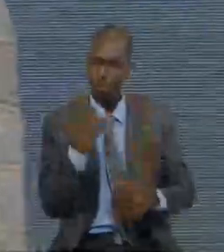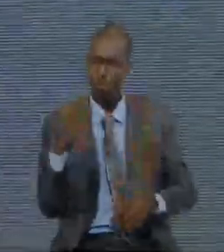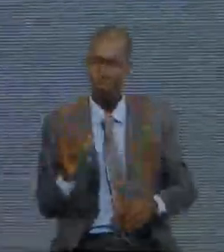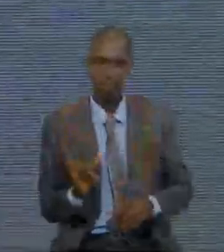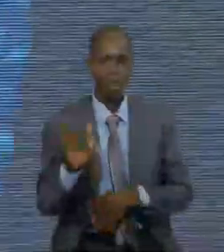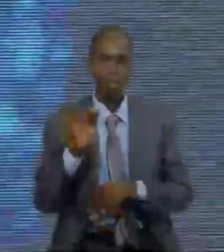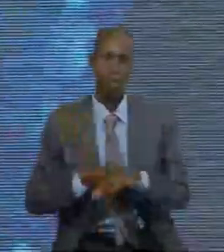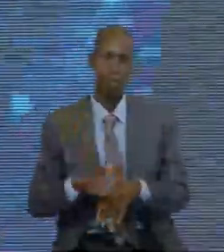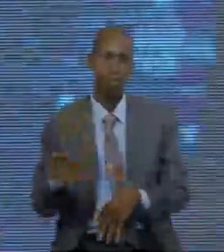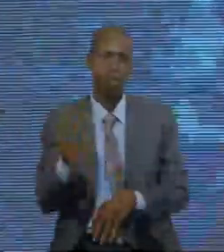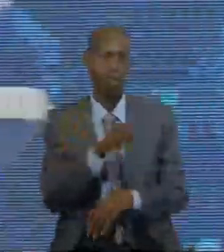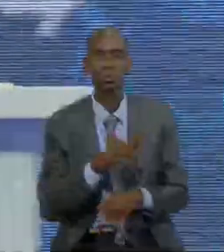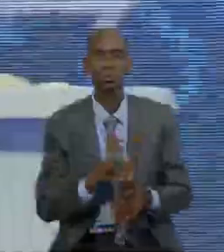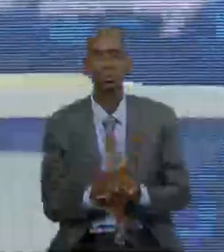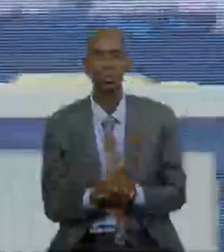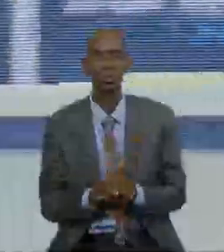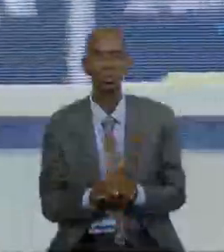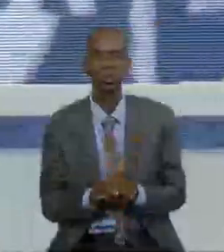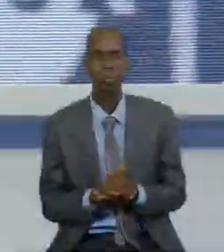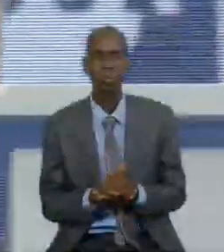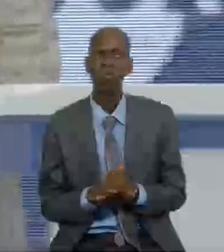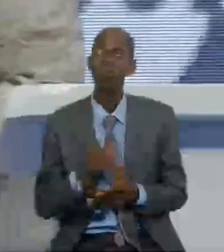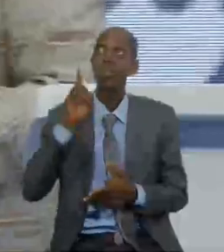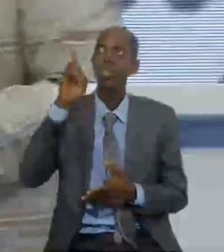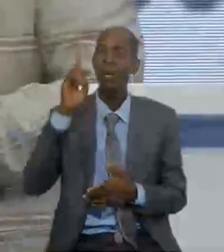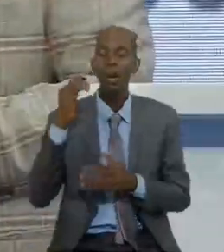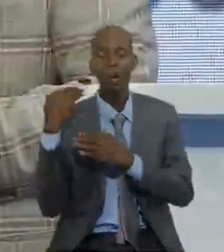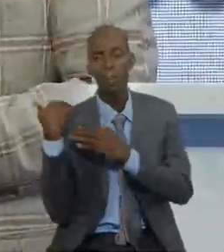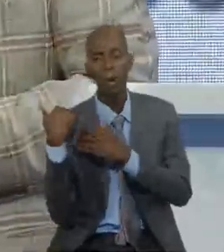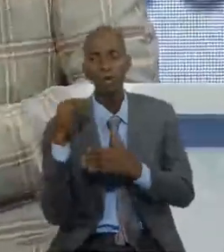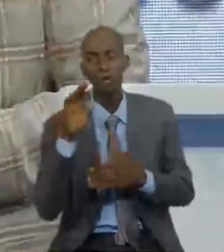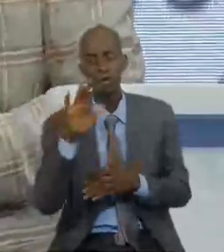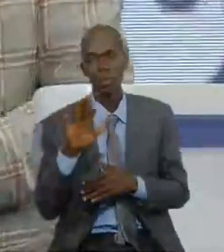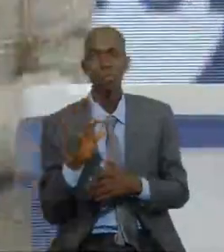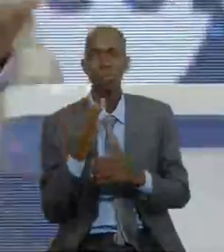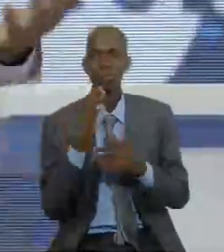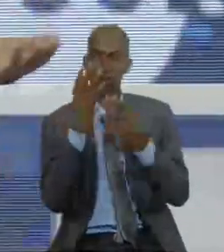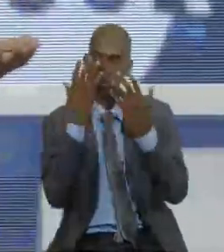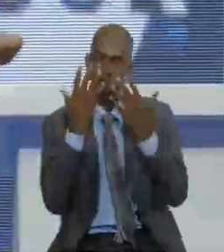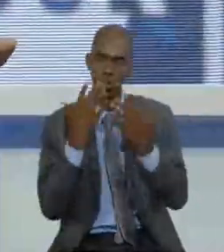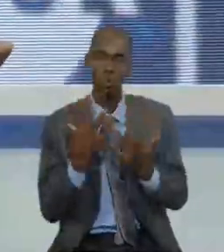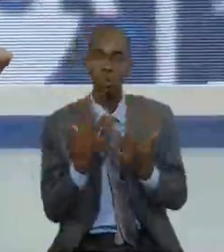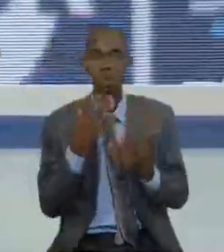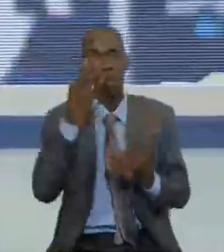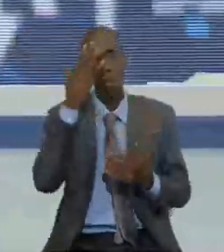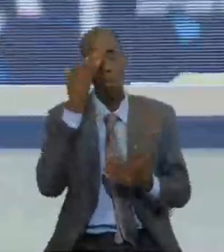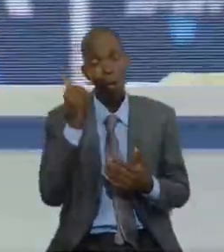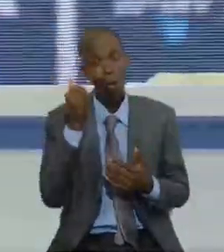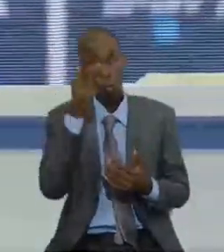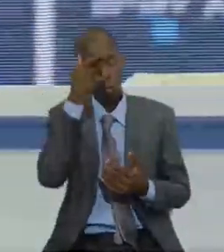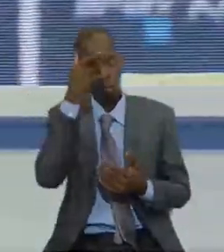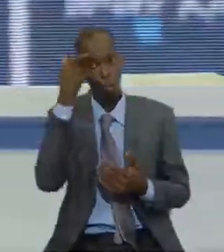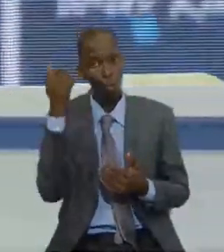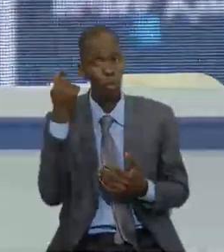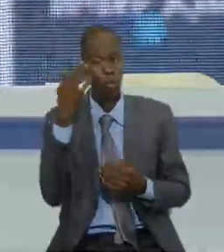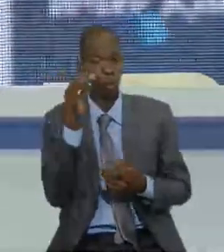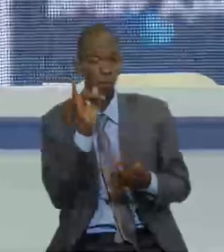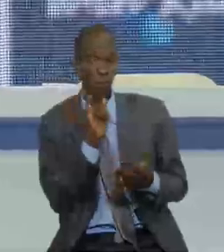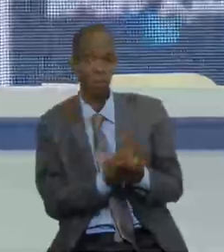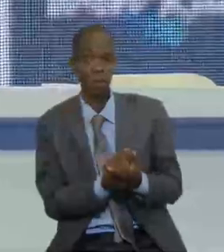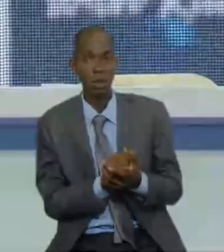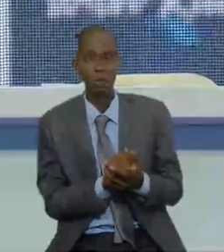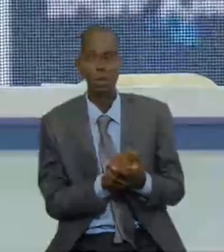causé le châtiment éternel sur toi mais il a porté ta douleur pour cela